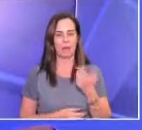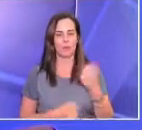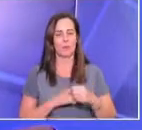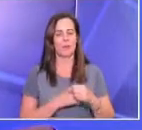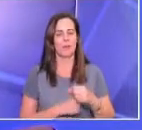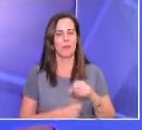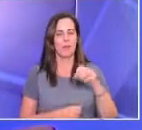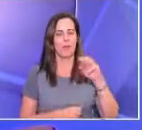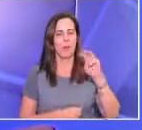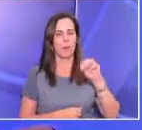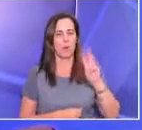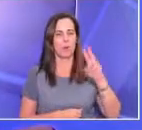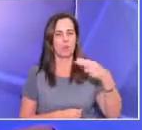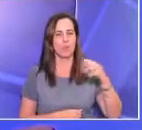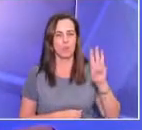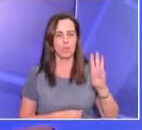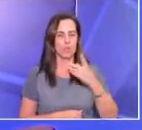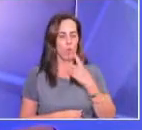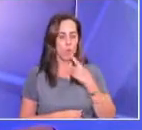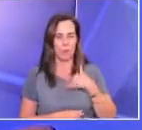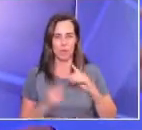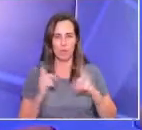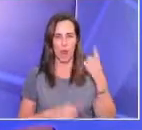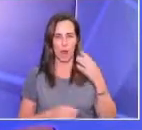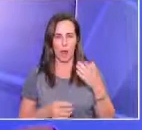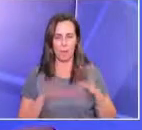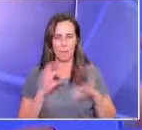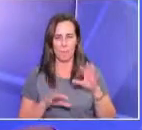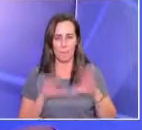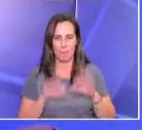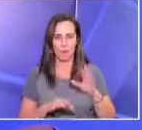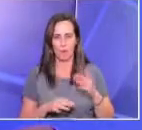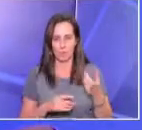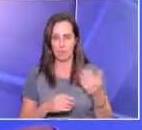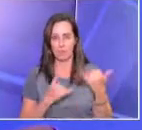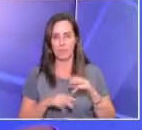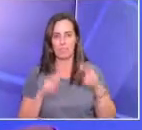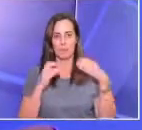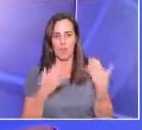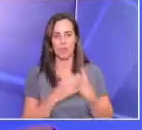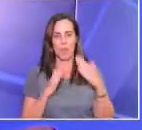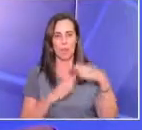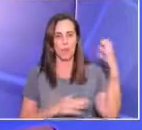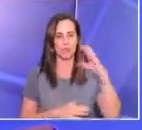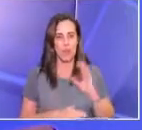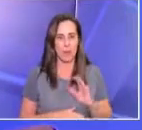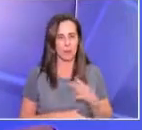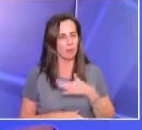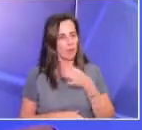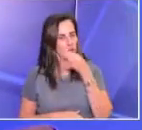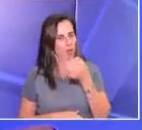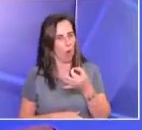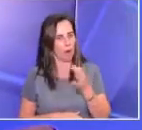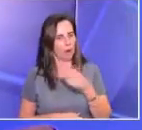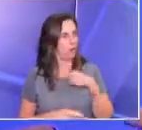שטרית, משה שטרית טוען שמה שקרה במערכת הבחירות האחרונות בעצם פותח חלון חדש בבית שמש. נכון. והשאלה שלנו